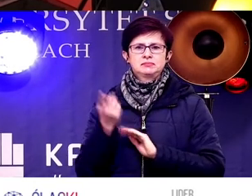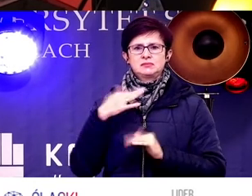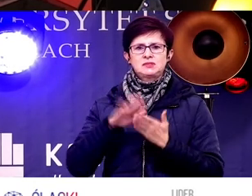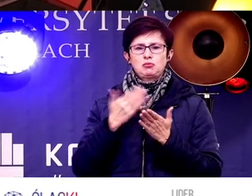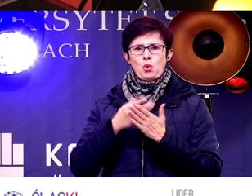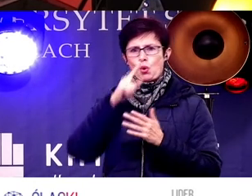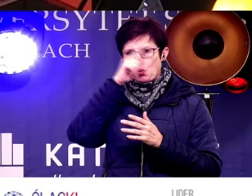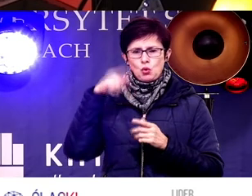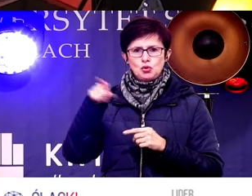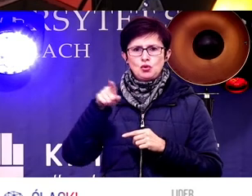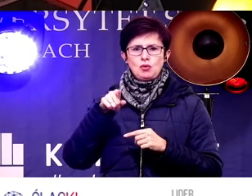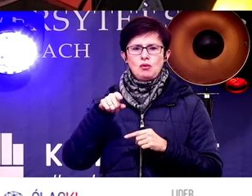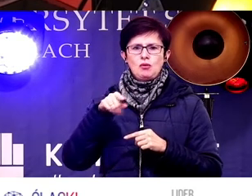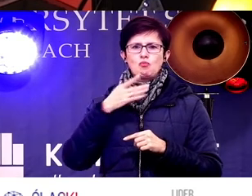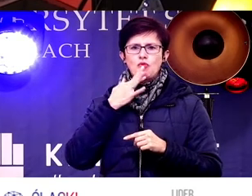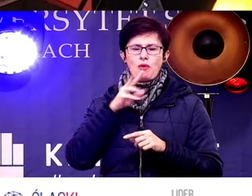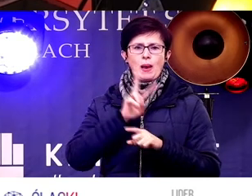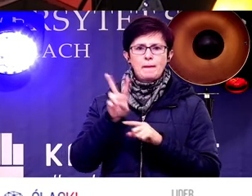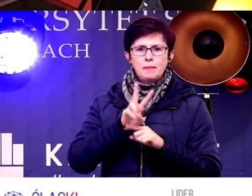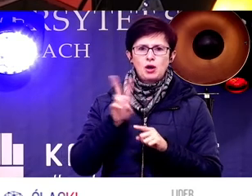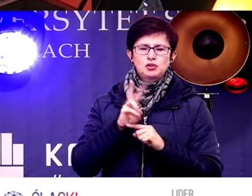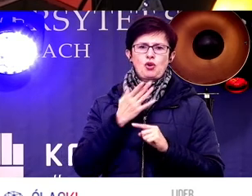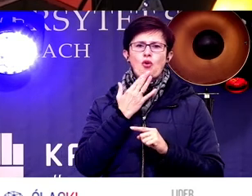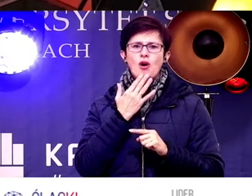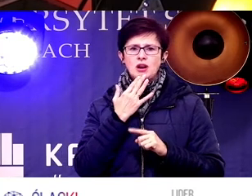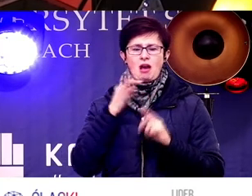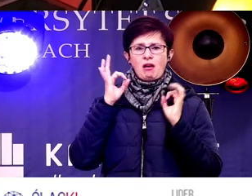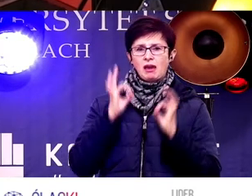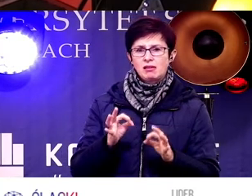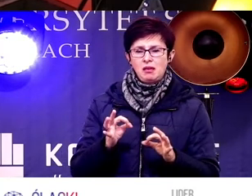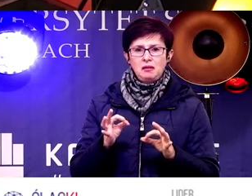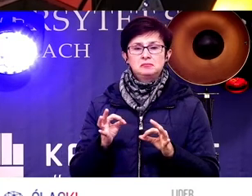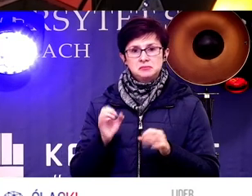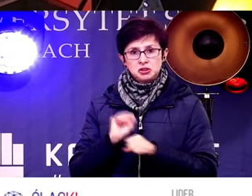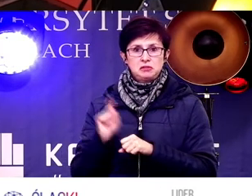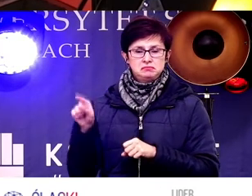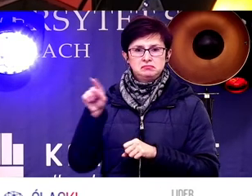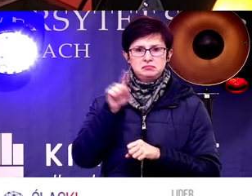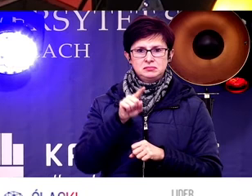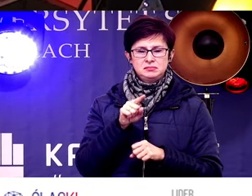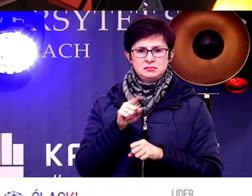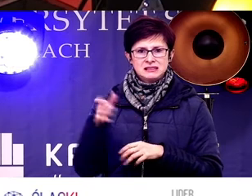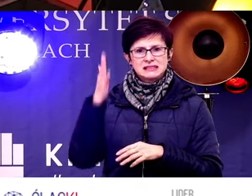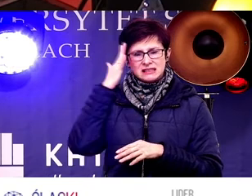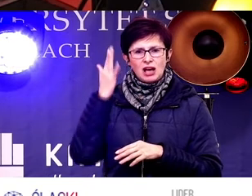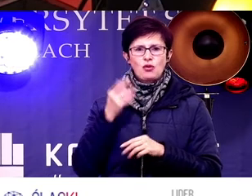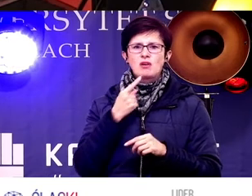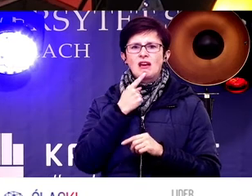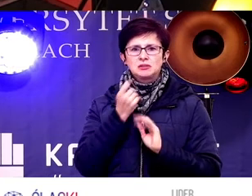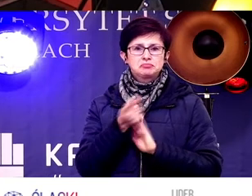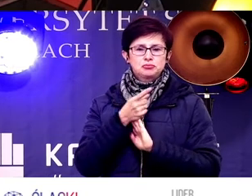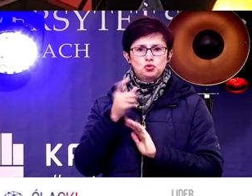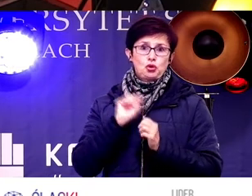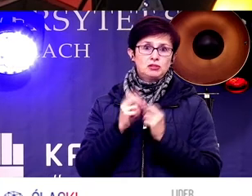którzy mówią po japońsku, koreańsku, chińsku i tak dalej, znają rzadkie języki i to jest bardzo